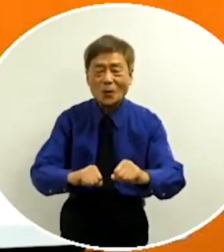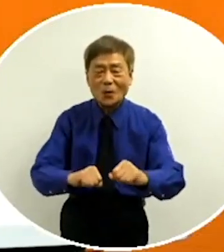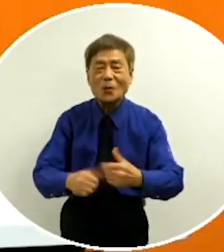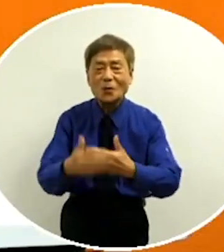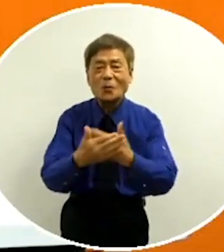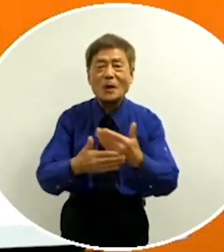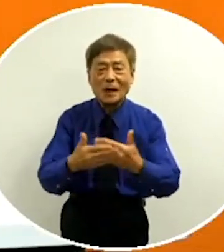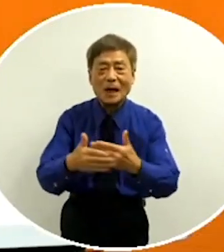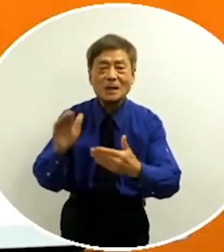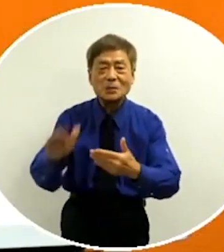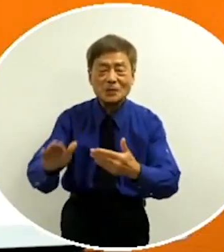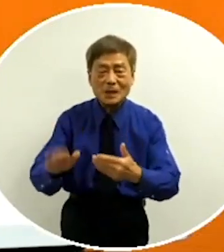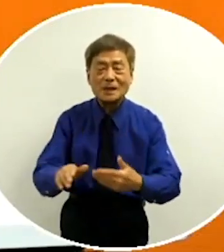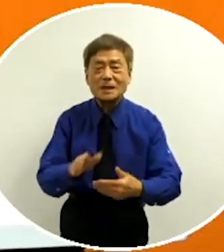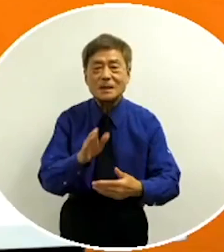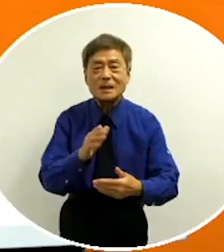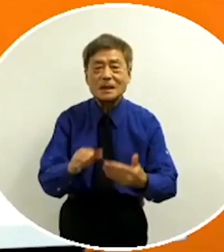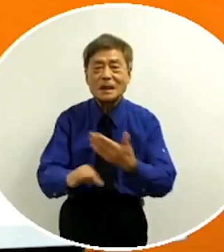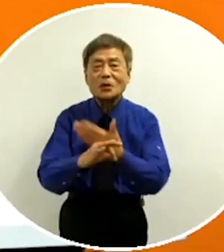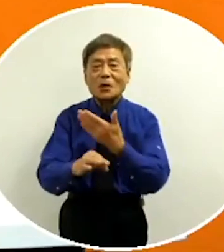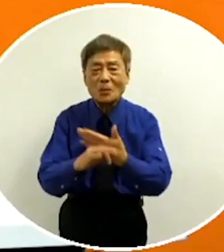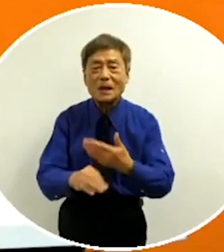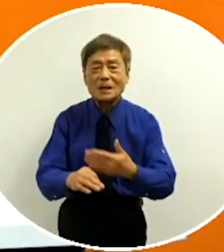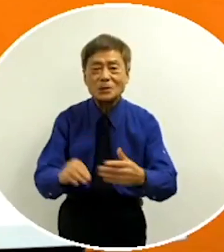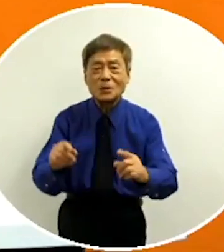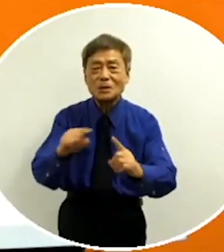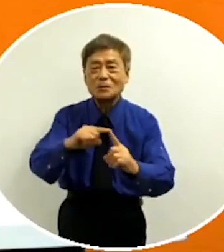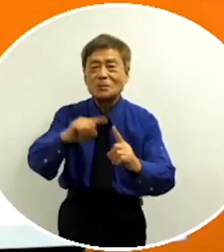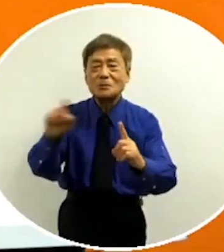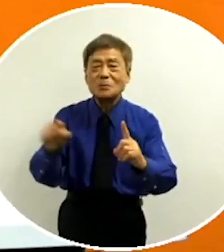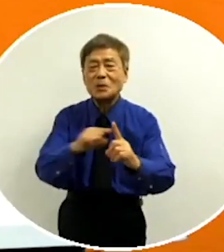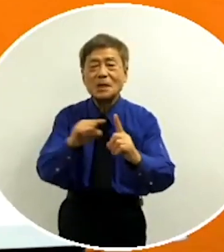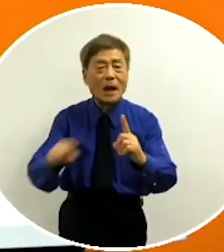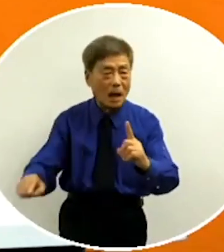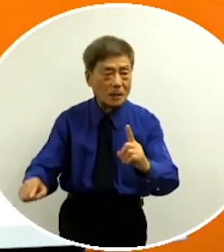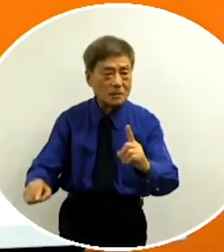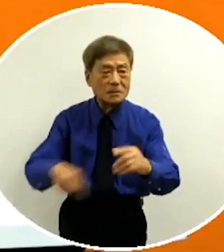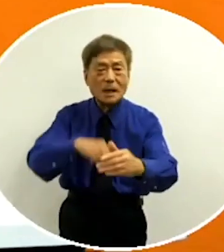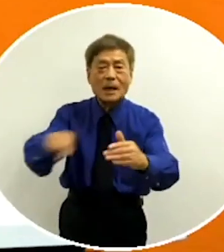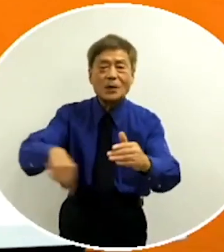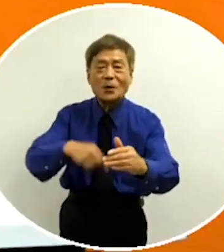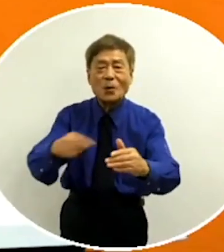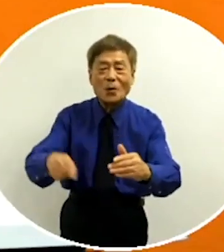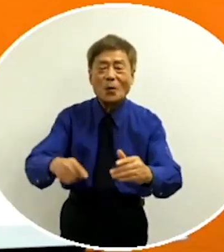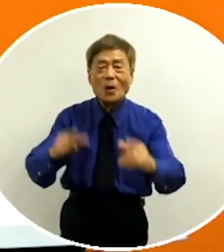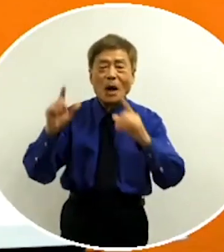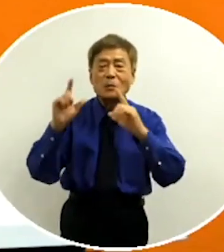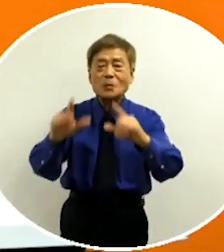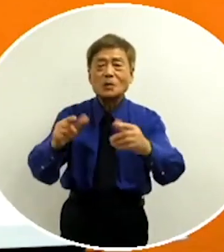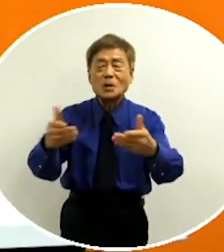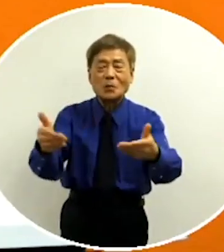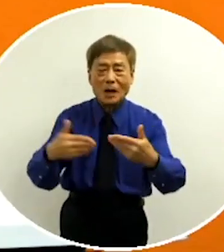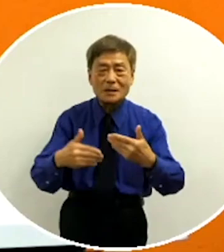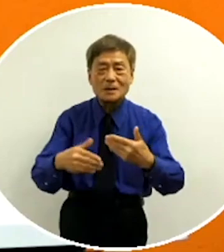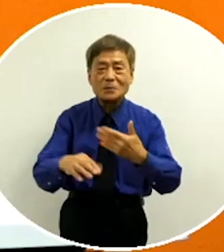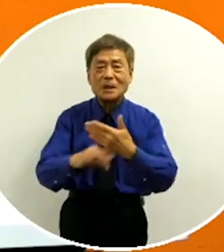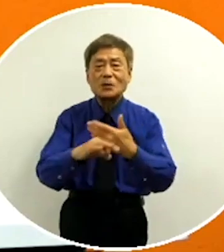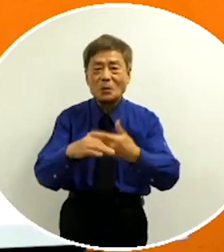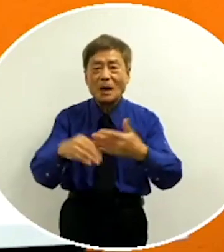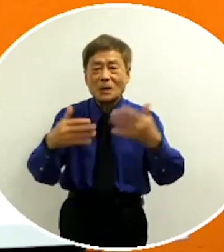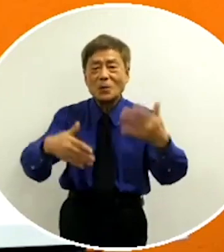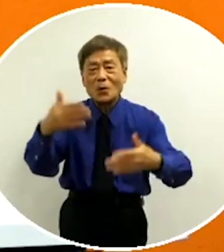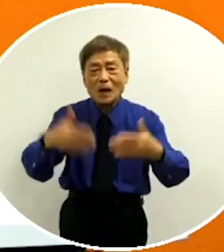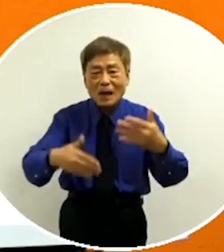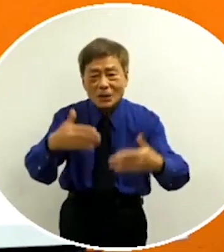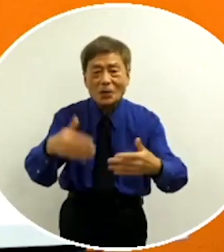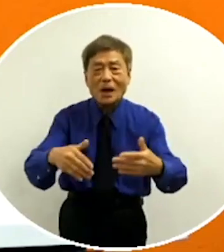たり広報しん掲載したりあるいは sms でそういう人たちの取り組みの様子動画とかで紹介